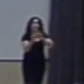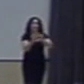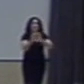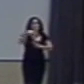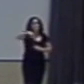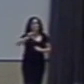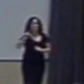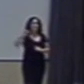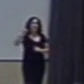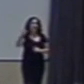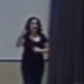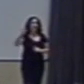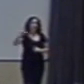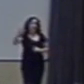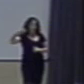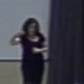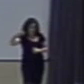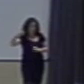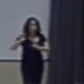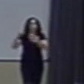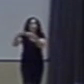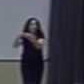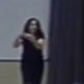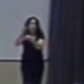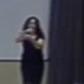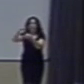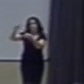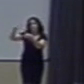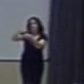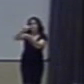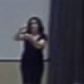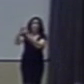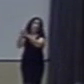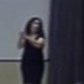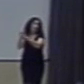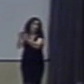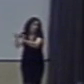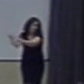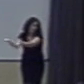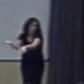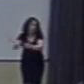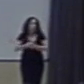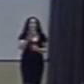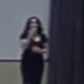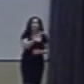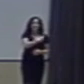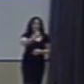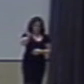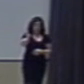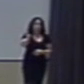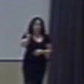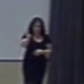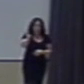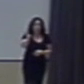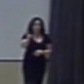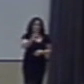que és aquest col·lectiu de gent que volíem parlar d'aquests temes, és, per exemple, la televisió, hi ha aquesta